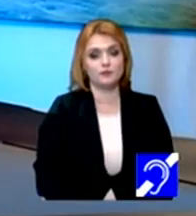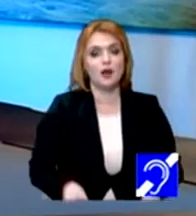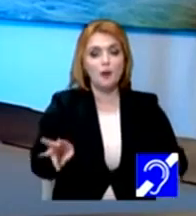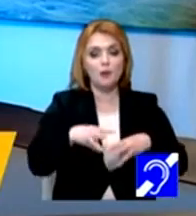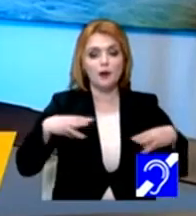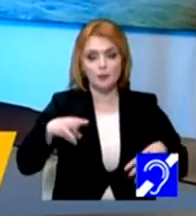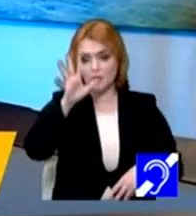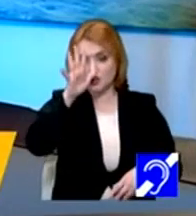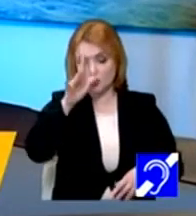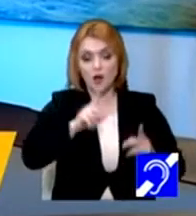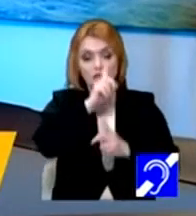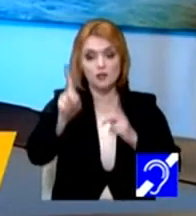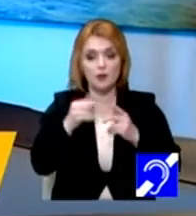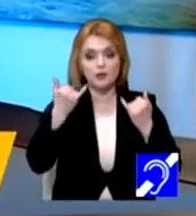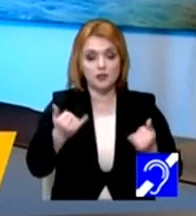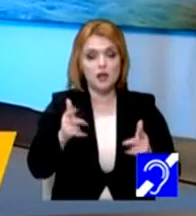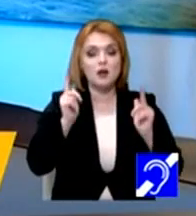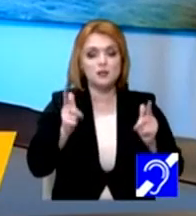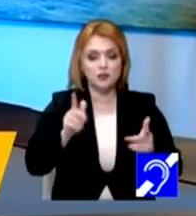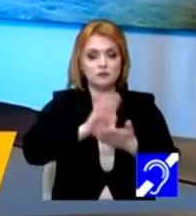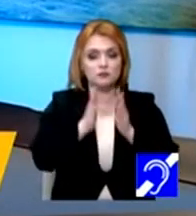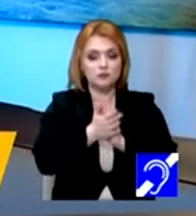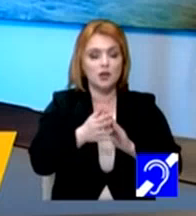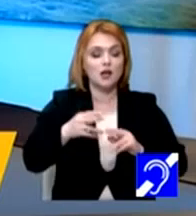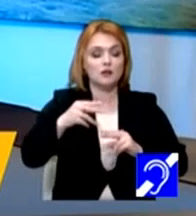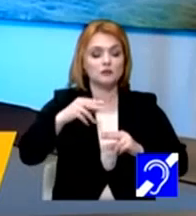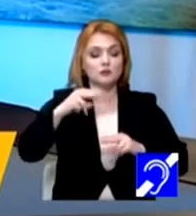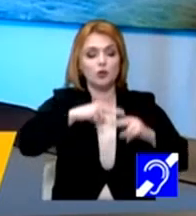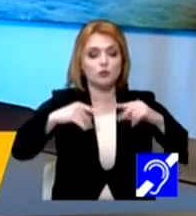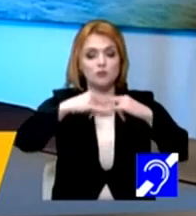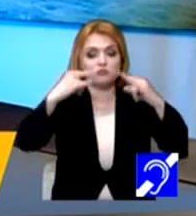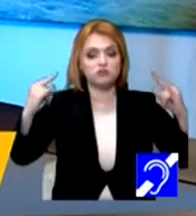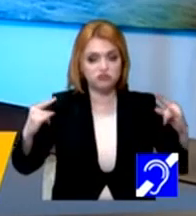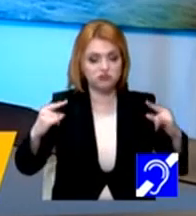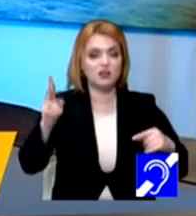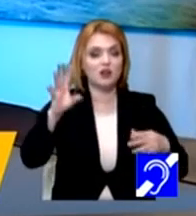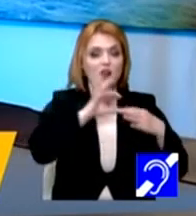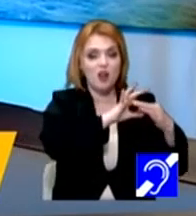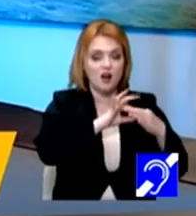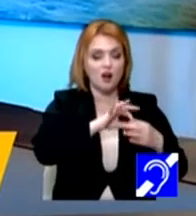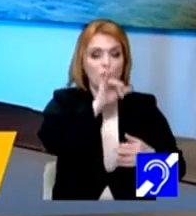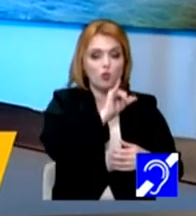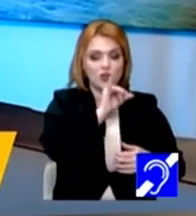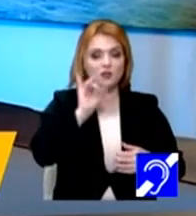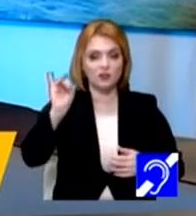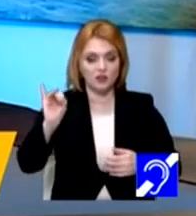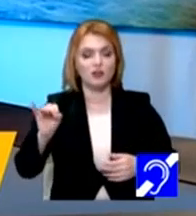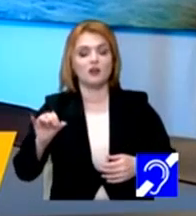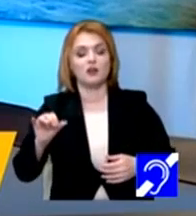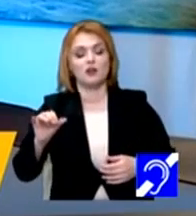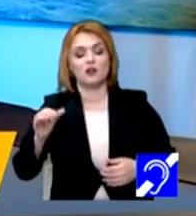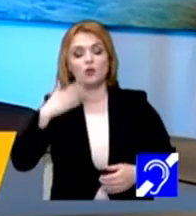Parlamentul de la Chișinău a ratificat astăzi acordul pentru construcția podului peste Prut, ce leagă localitățile Ungheni din Republica Moldova